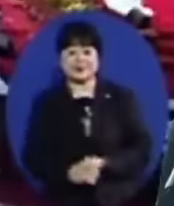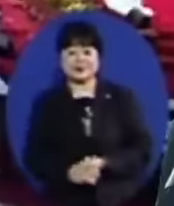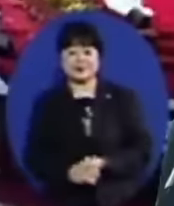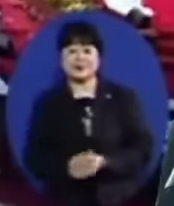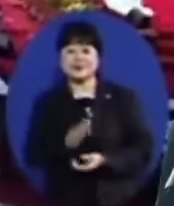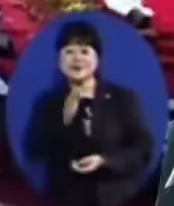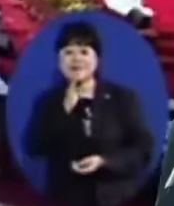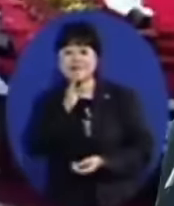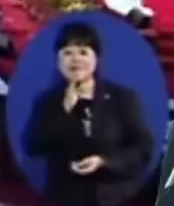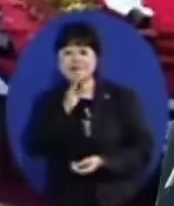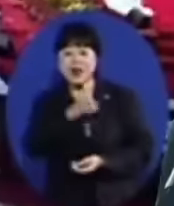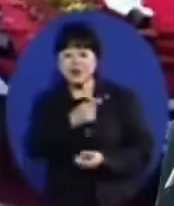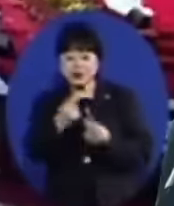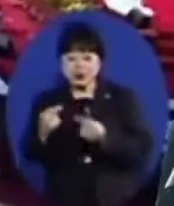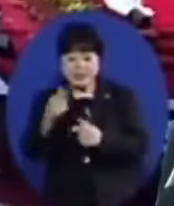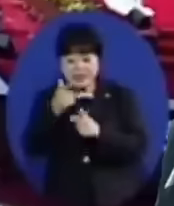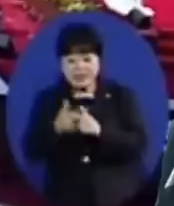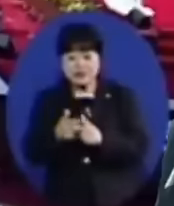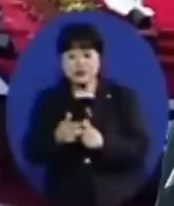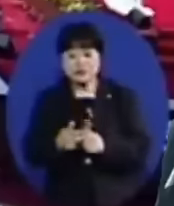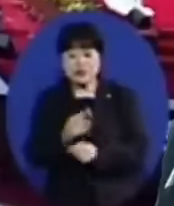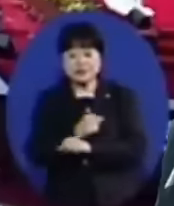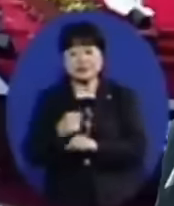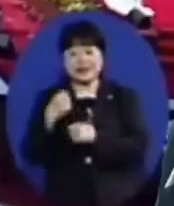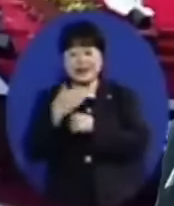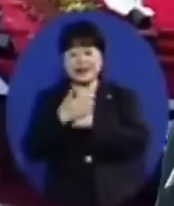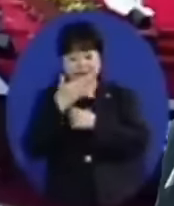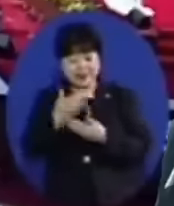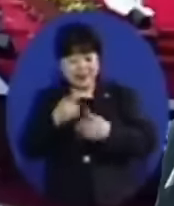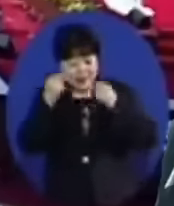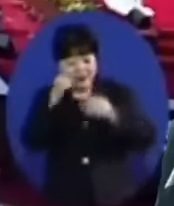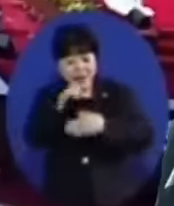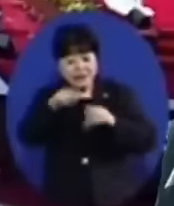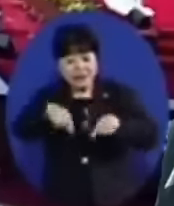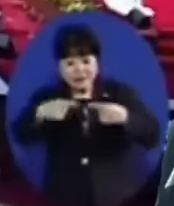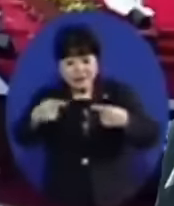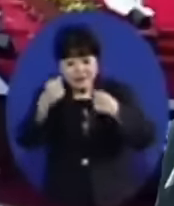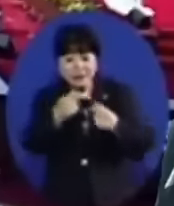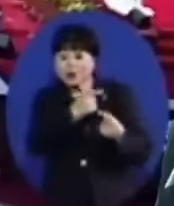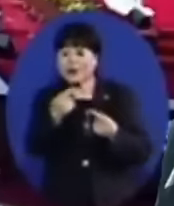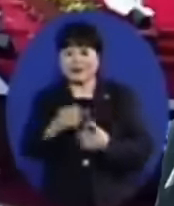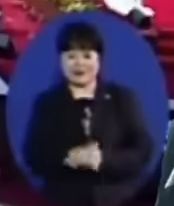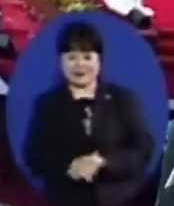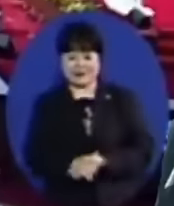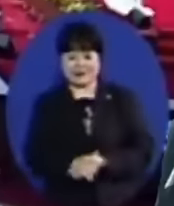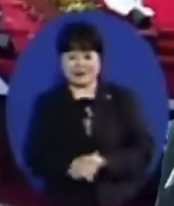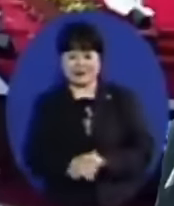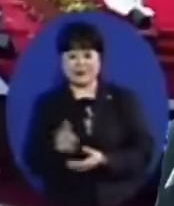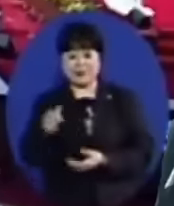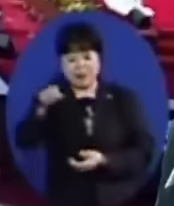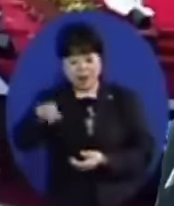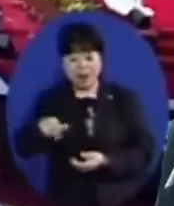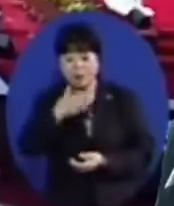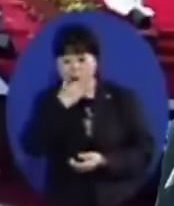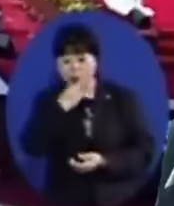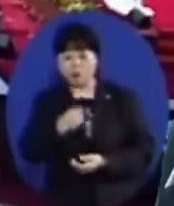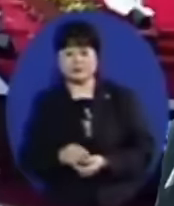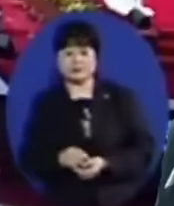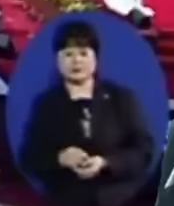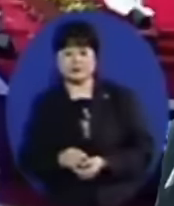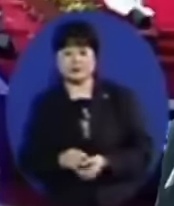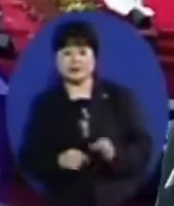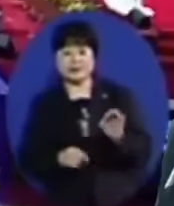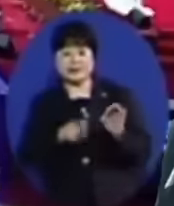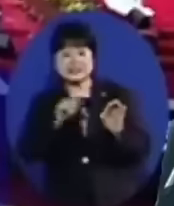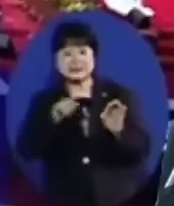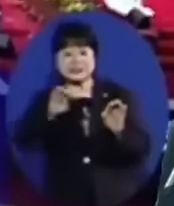바로 이와 같이 예수님의 대속을 깨닫고 그 안에서 들어가 사는 것을 말하는 것입니다. 마가복음 10장 45절에 인자가